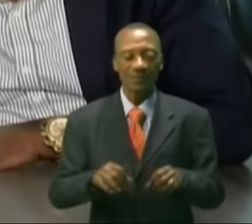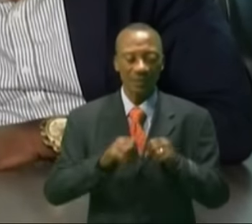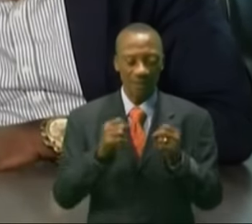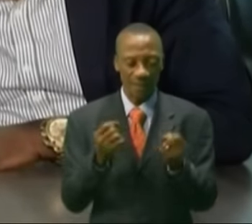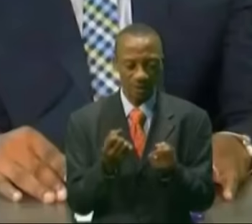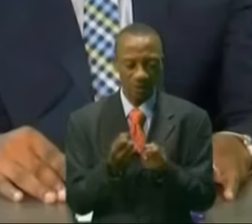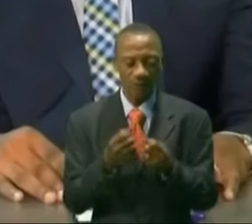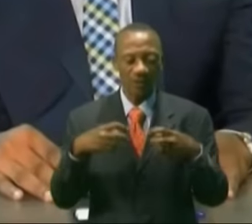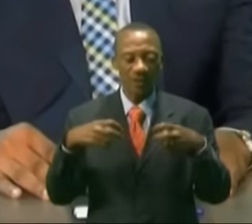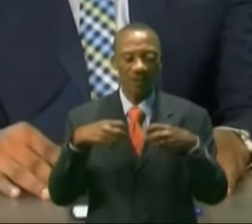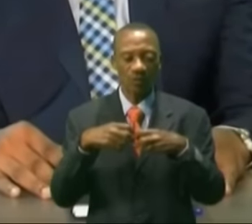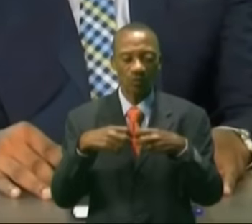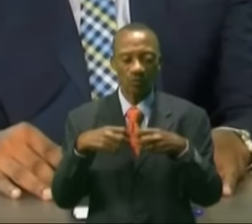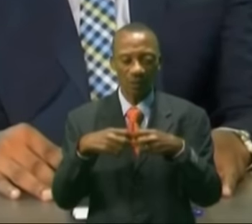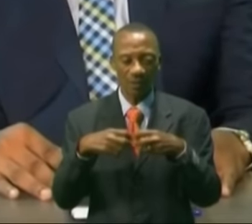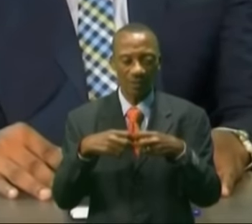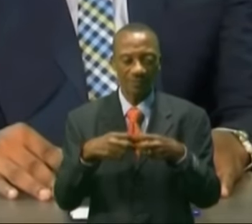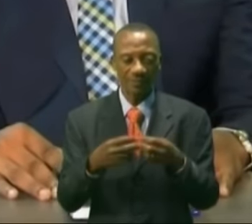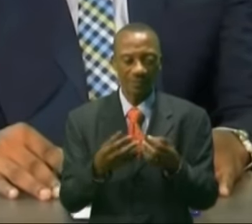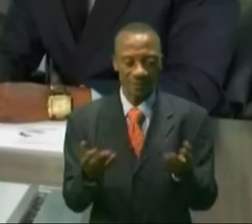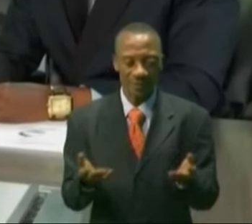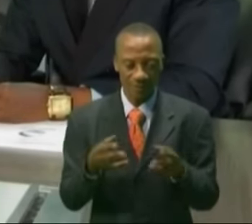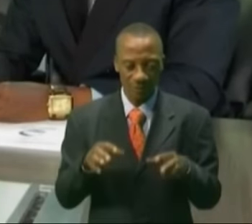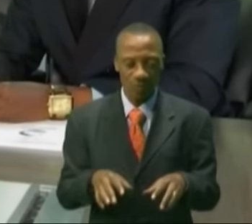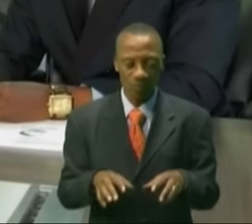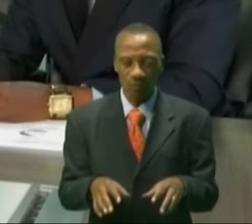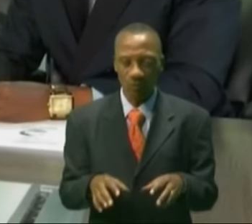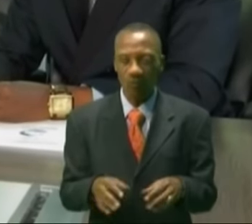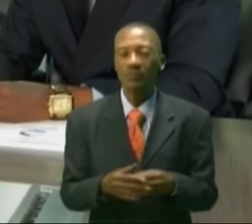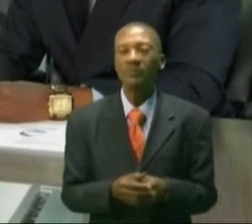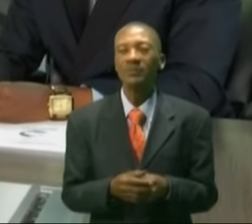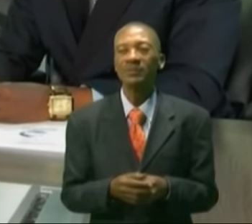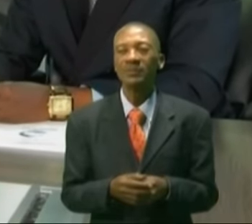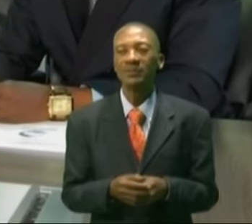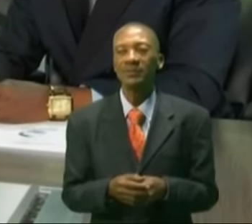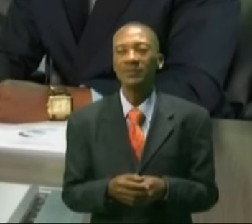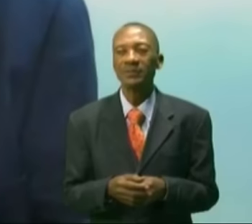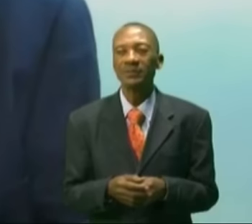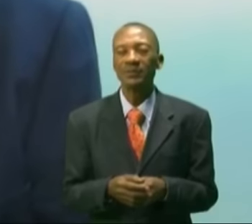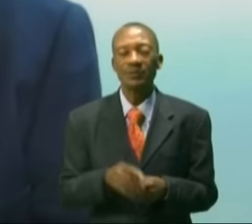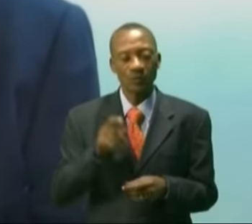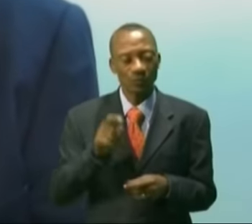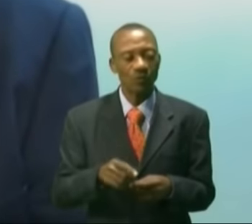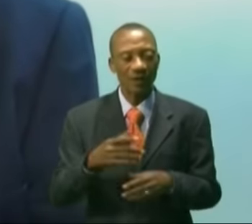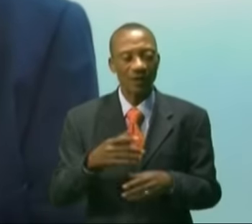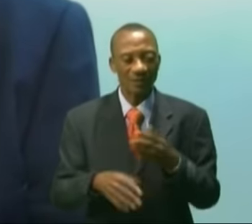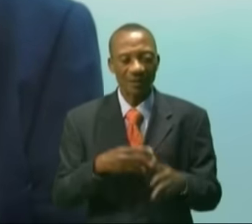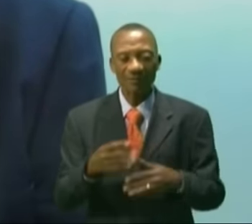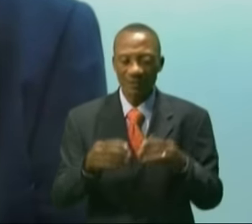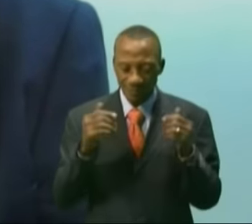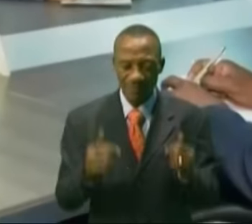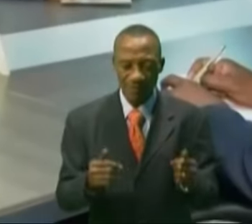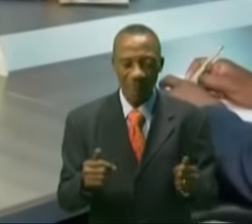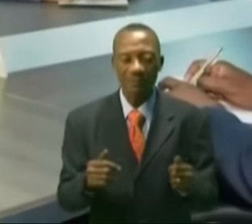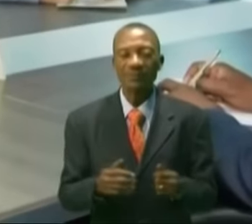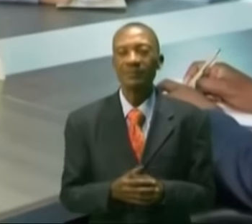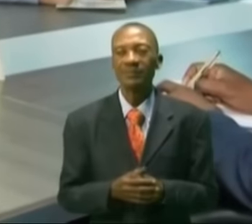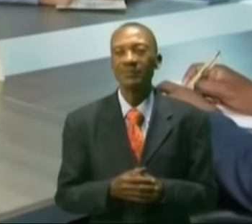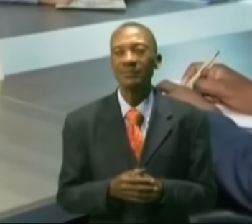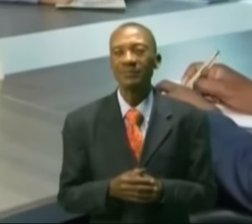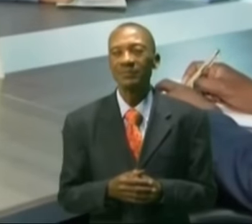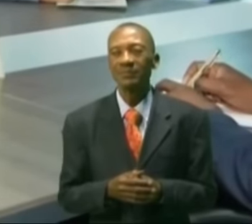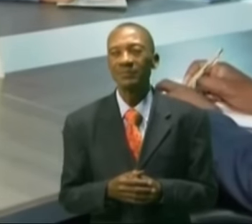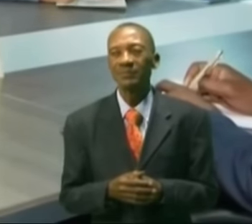SNEL SA et la Régie des Eaux SA, deux entreprises du portefeuille, souvent sous les feux de projecteurs. Les ministres des